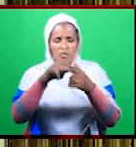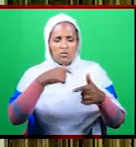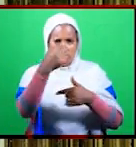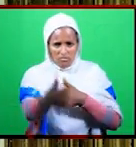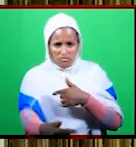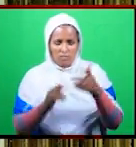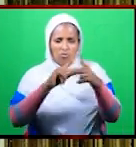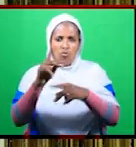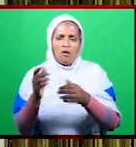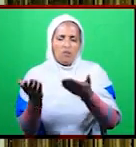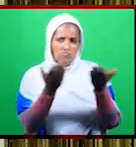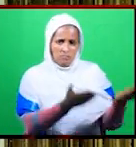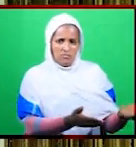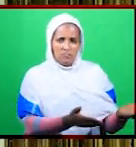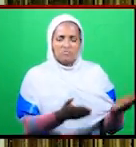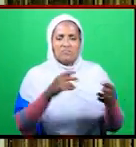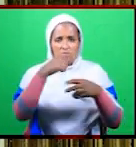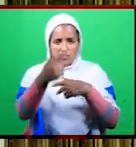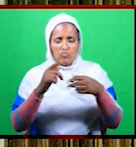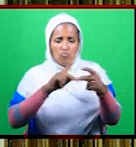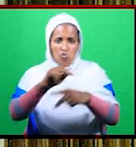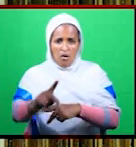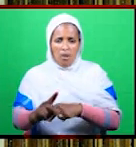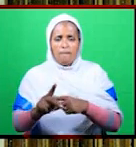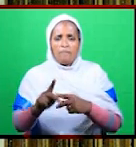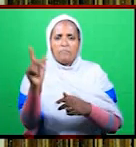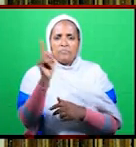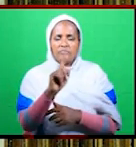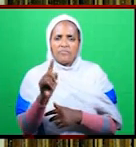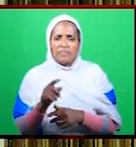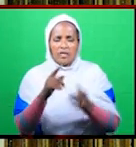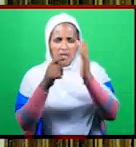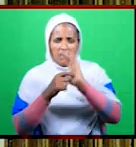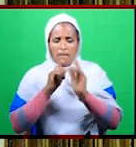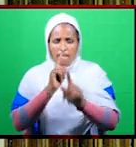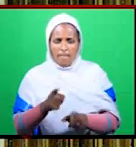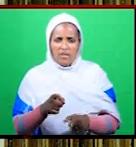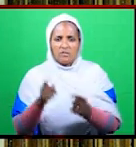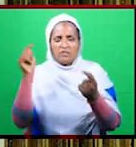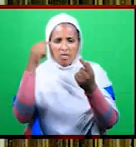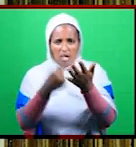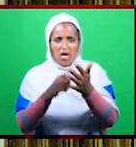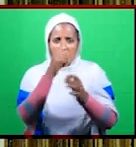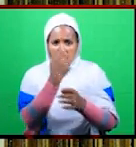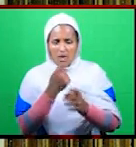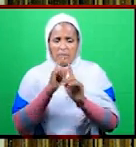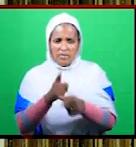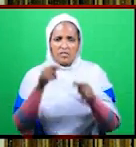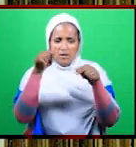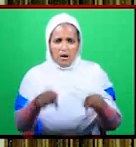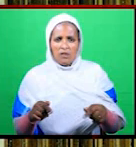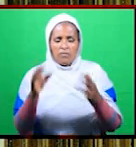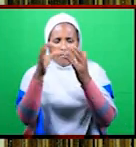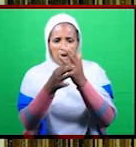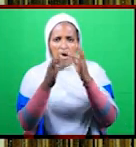ወደሚቀጥለው መርሃ ግብር ነው የምንሸጋገረው። የሚቀጥለው መርሃ ግብራችን የጥያቄው መልስ ነው የሚሆነው። ይሄ የጥያቄው መልስ ዛሬ